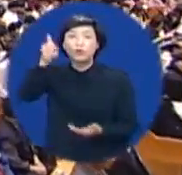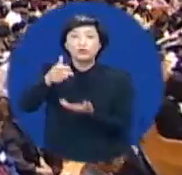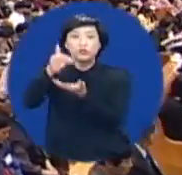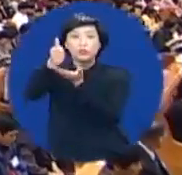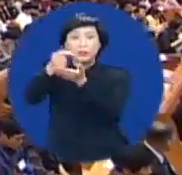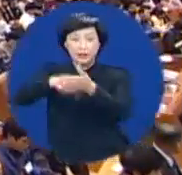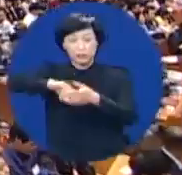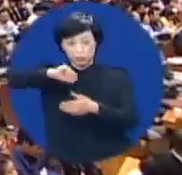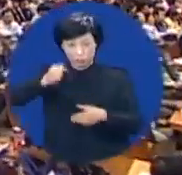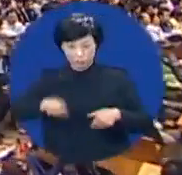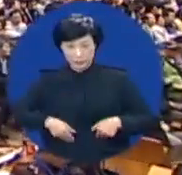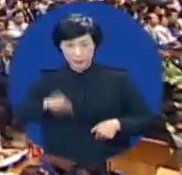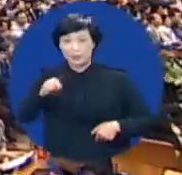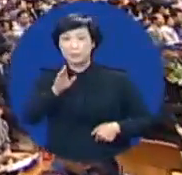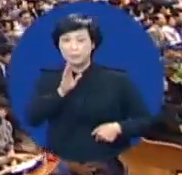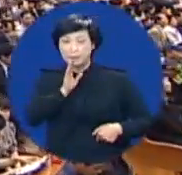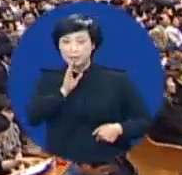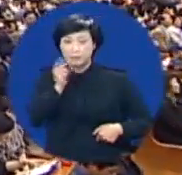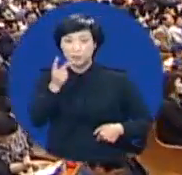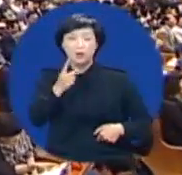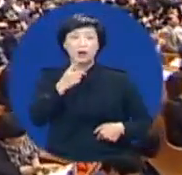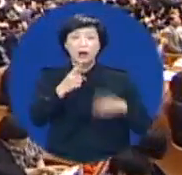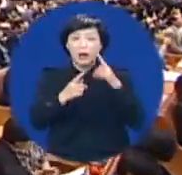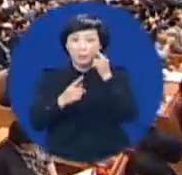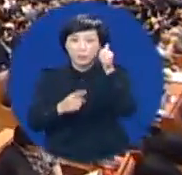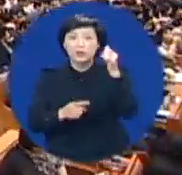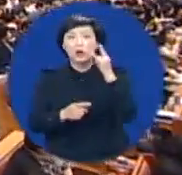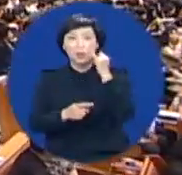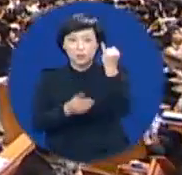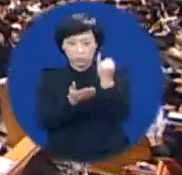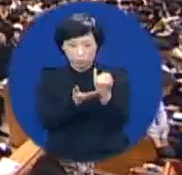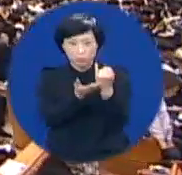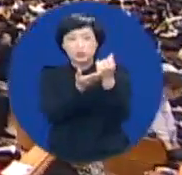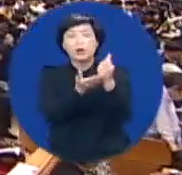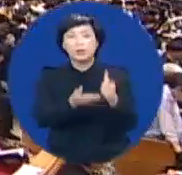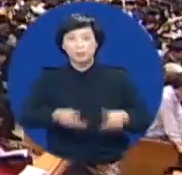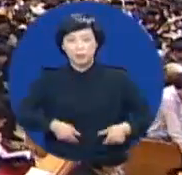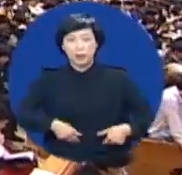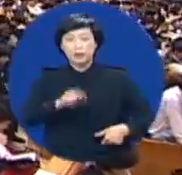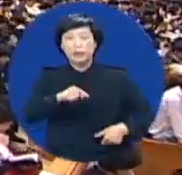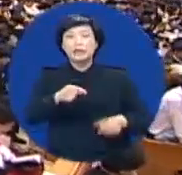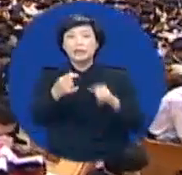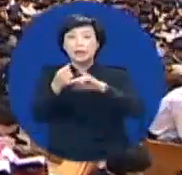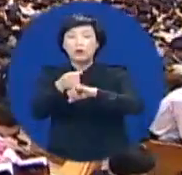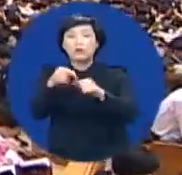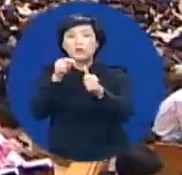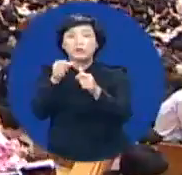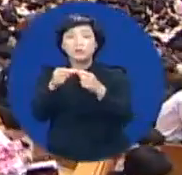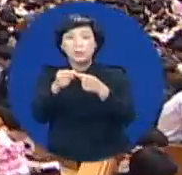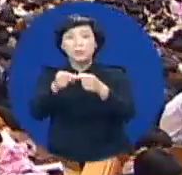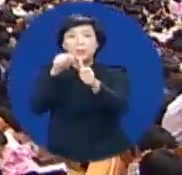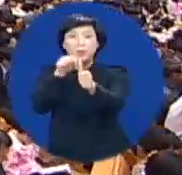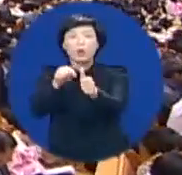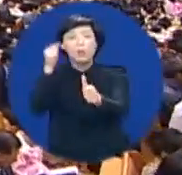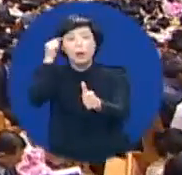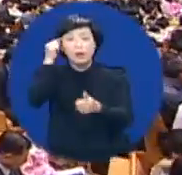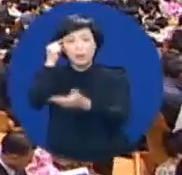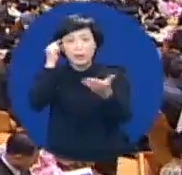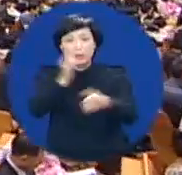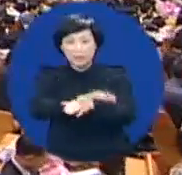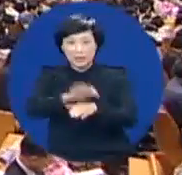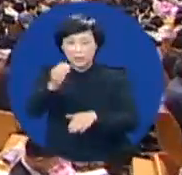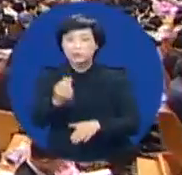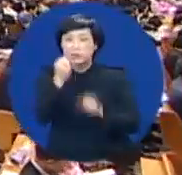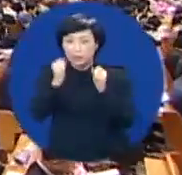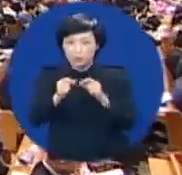순종하라. 이것이 옳으니라. 내 아버지와 어머니를 공경하라. 이것이 약속 있는 첫 계명이니 이는 내가 잘 되고